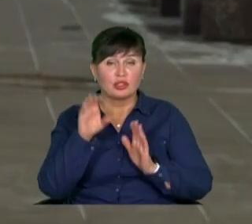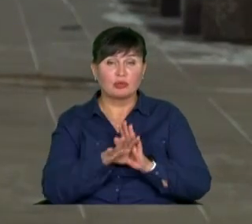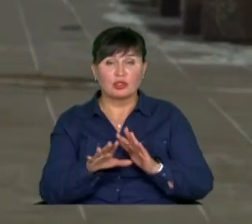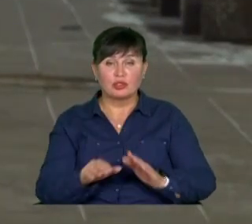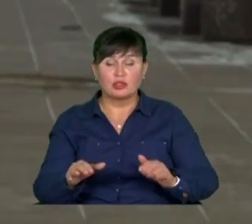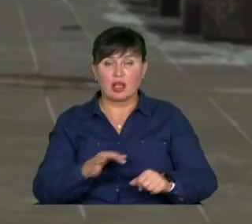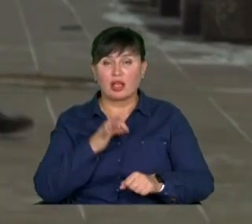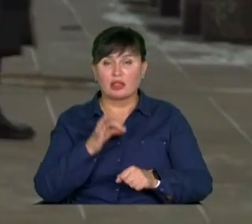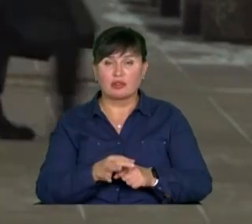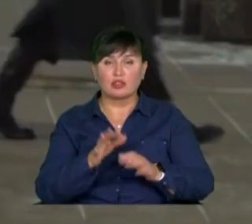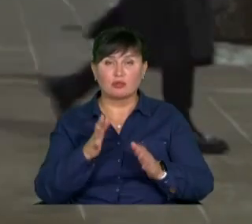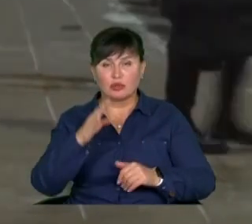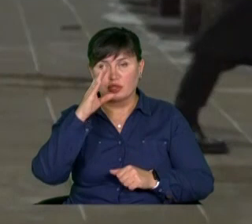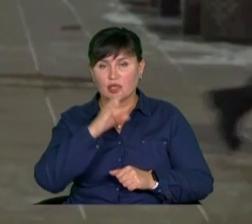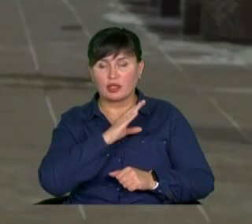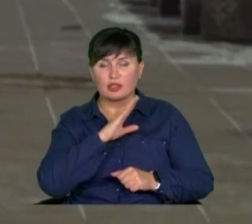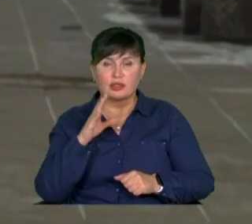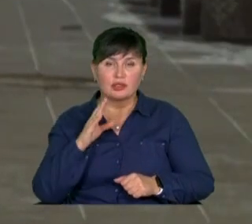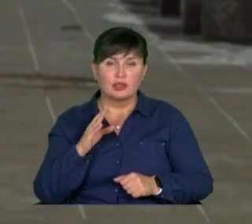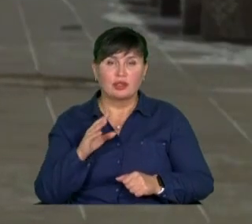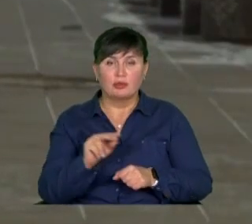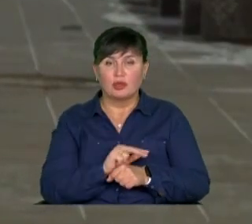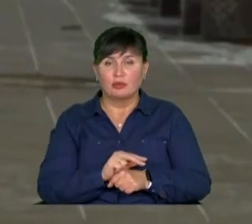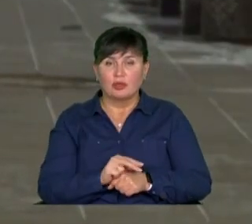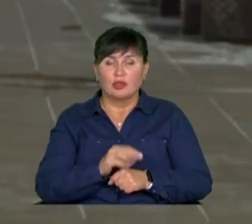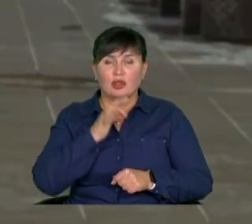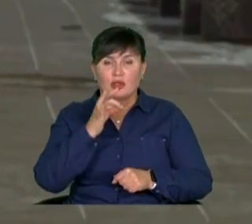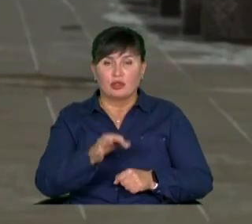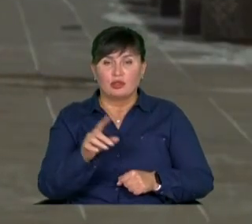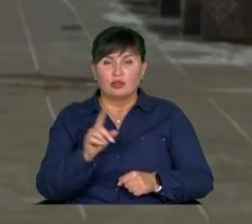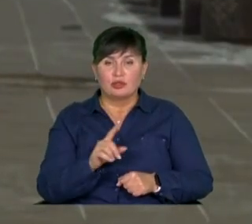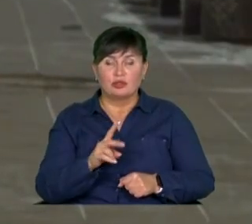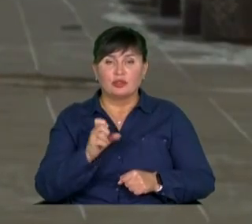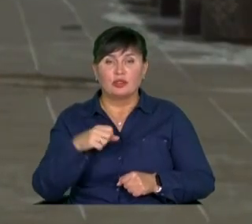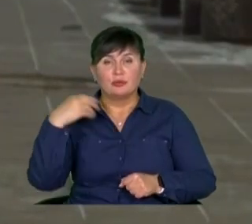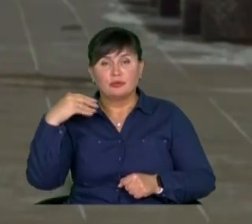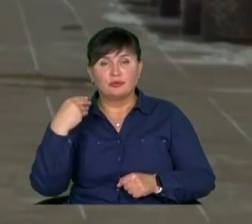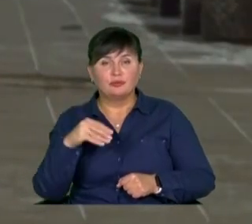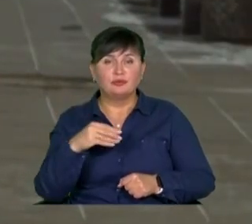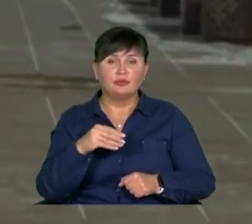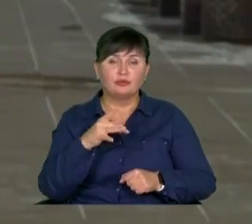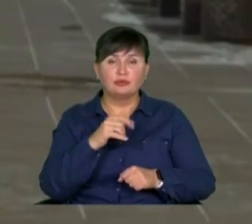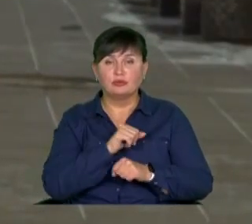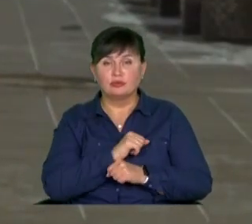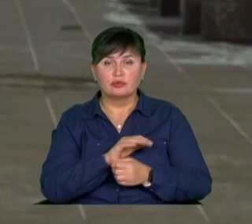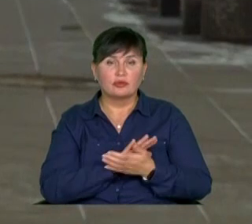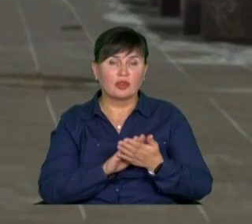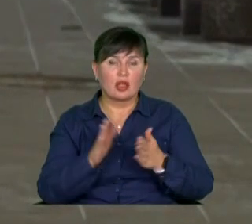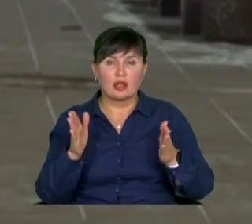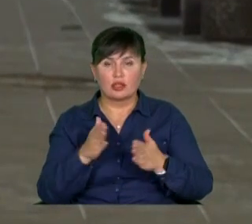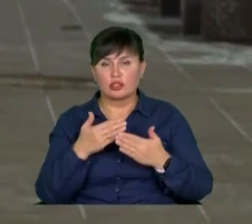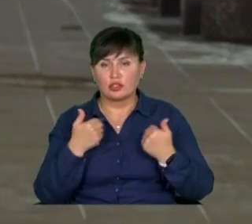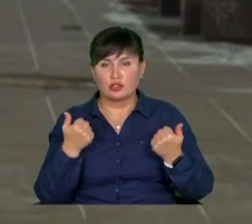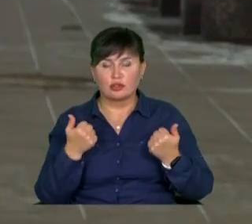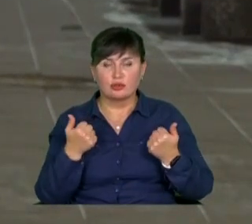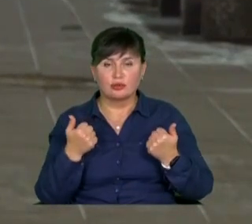детей ответственность понесут родители. Авторы поправок подчеркивают, что на переменах и во внеурочное время никаких ограничений не